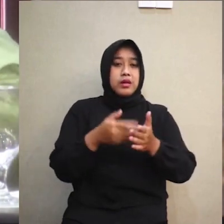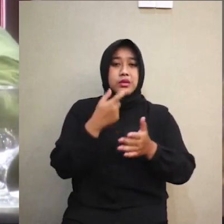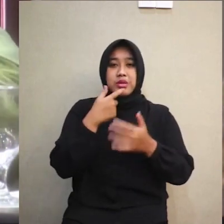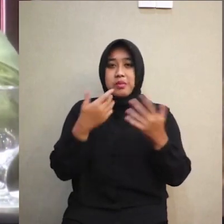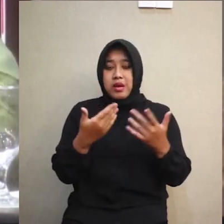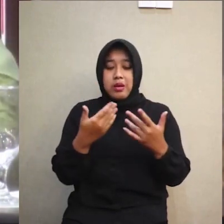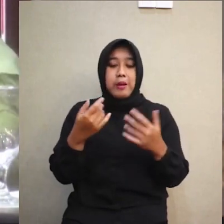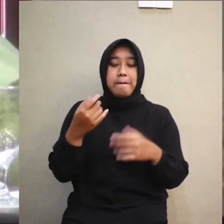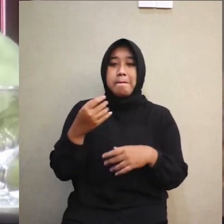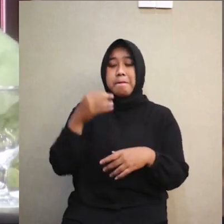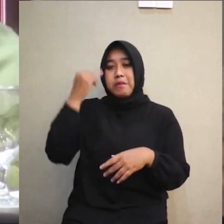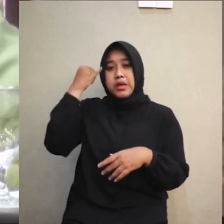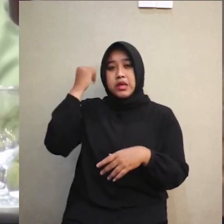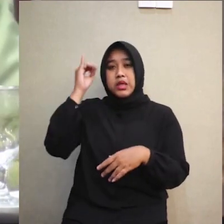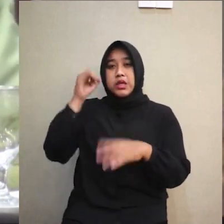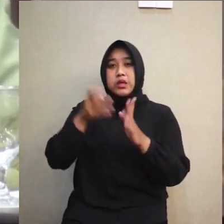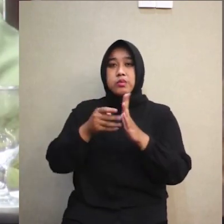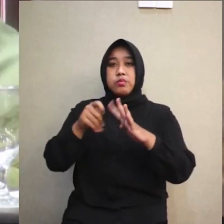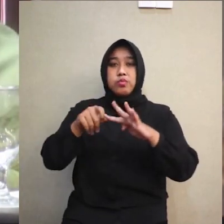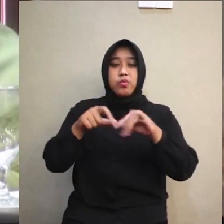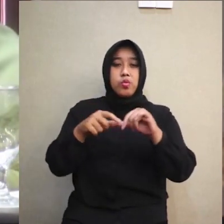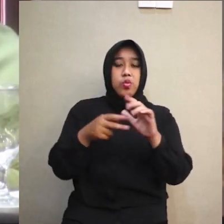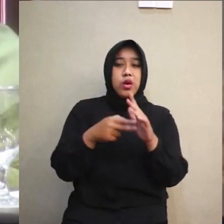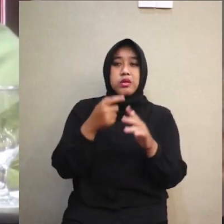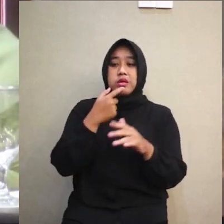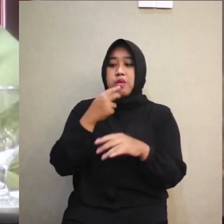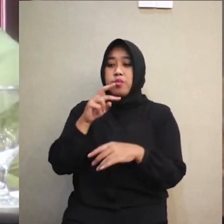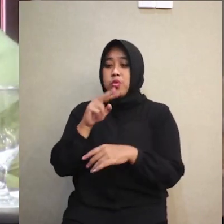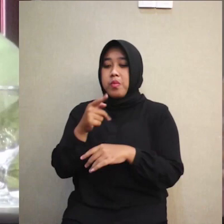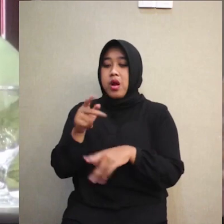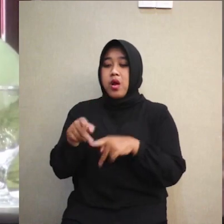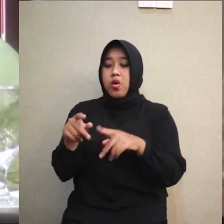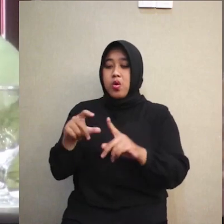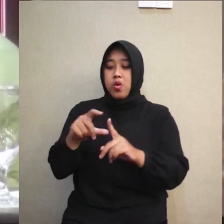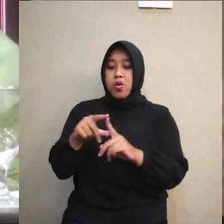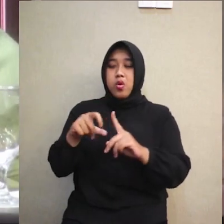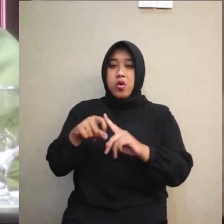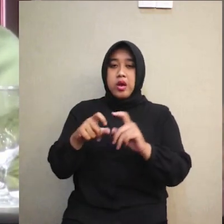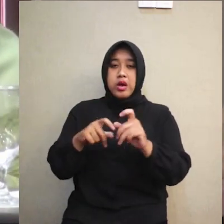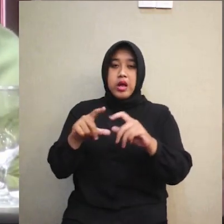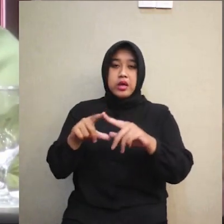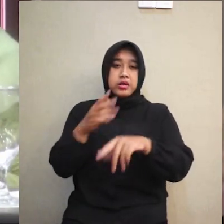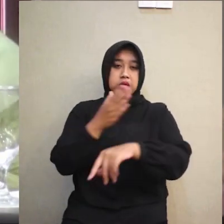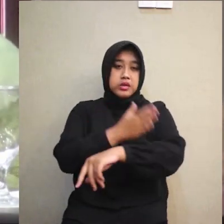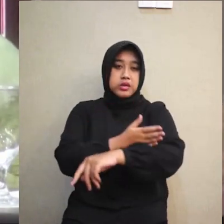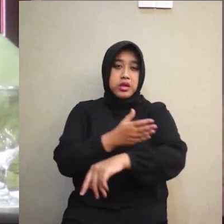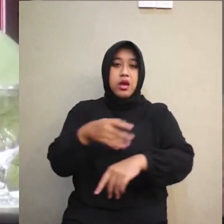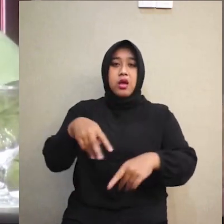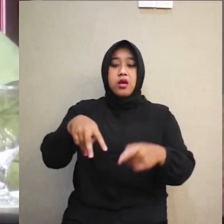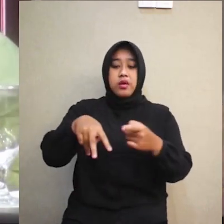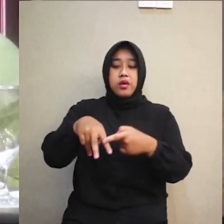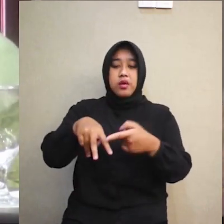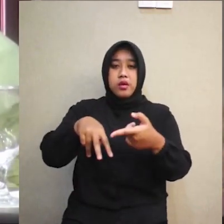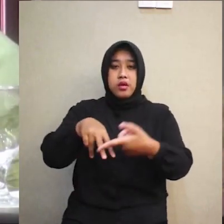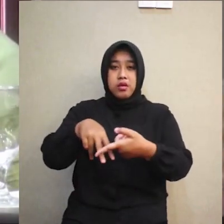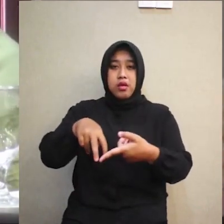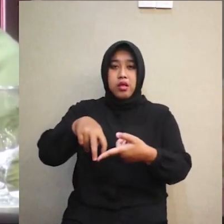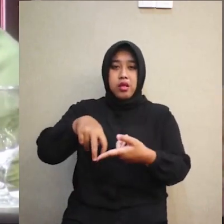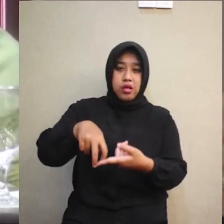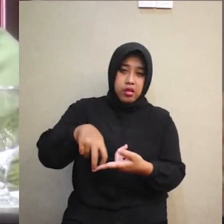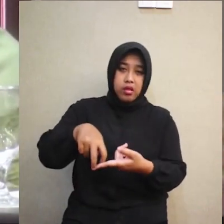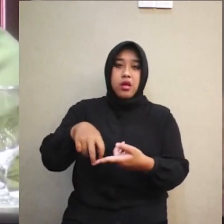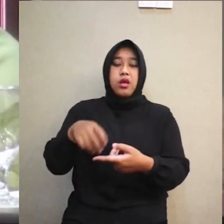meng ilmu kan perubahannya kalau kalau Daksa itu kan ketika kedua kakinya lemah fungsi tangannya akan